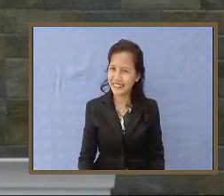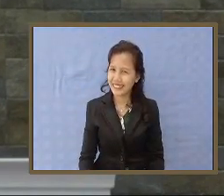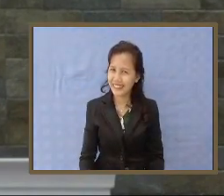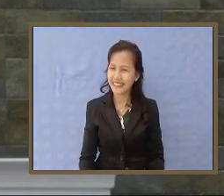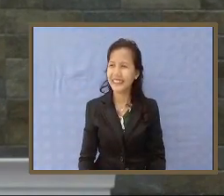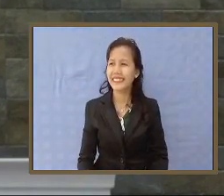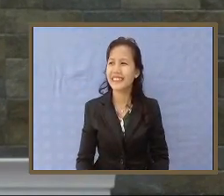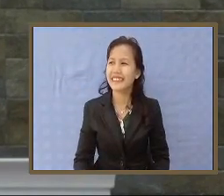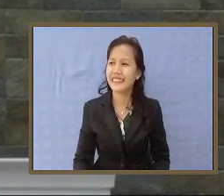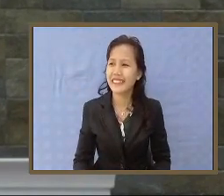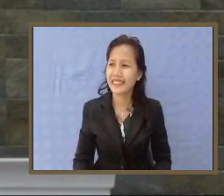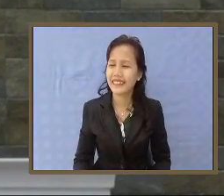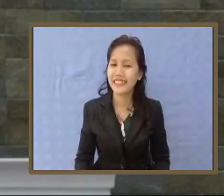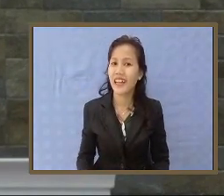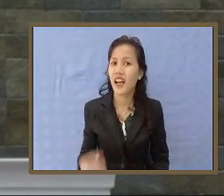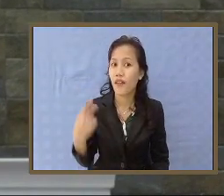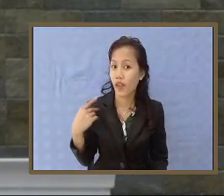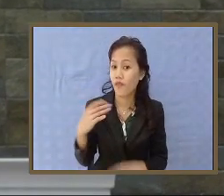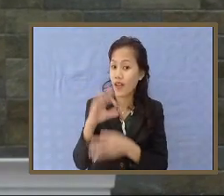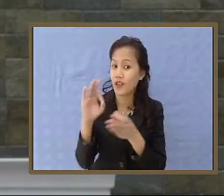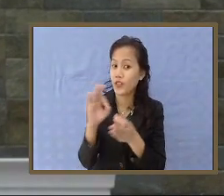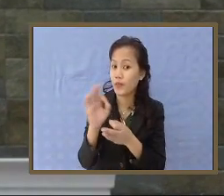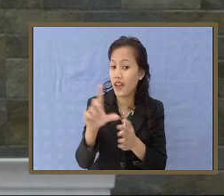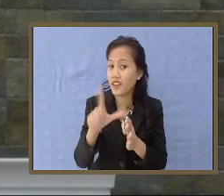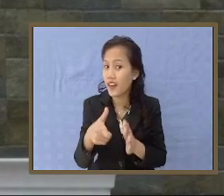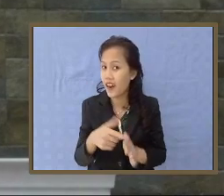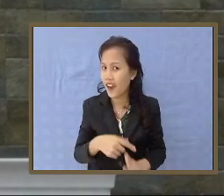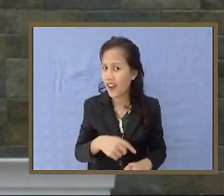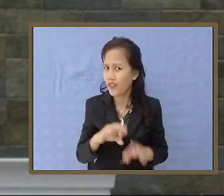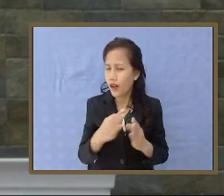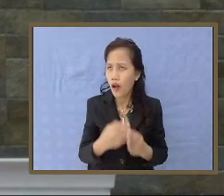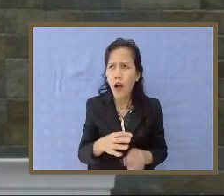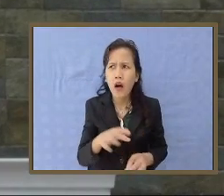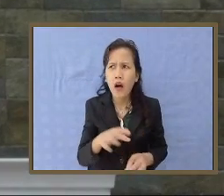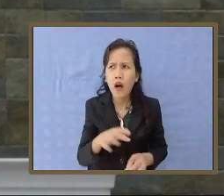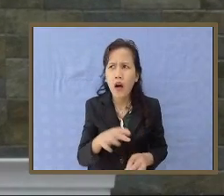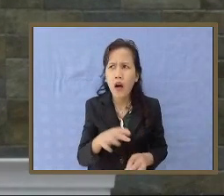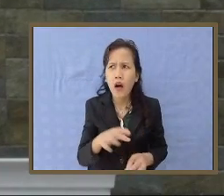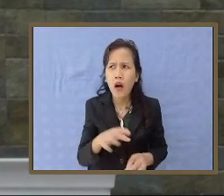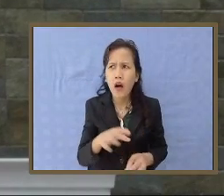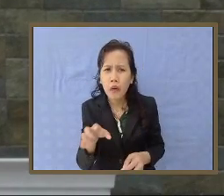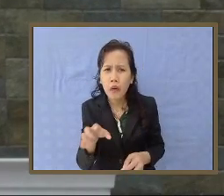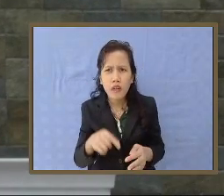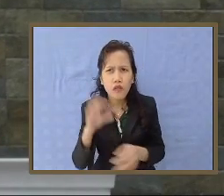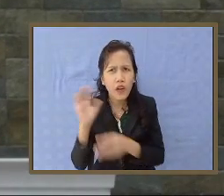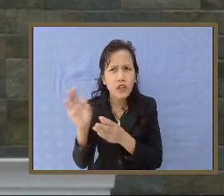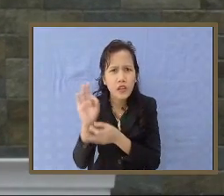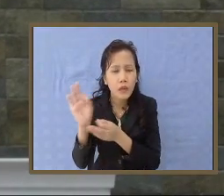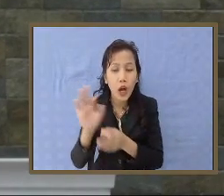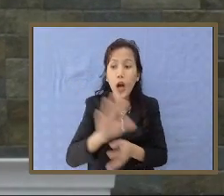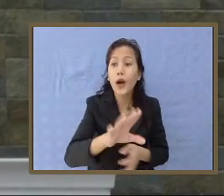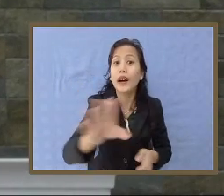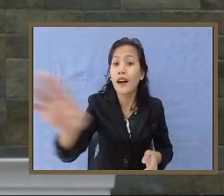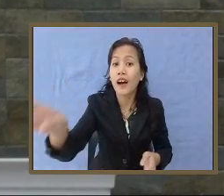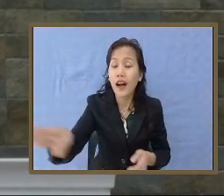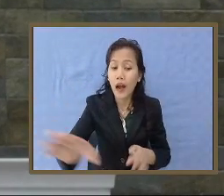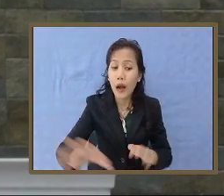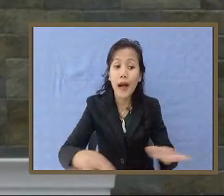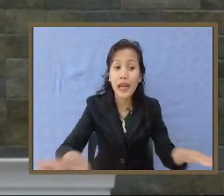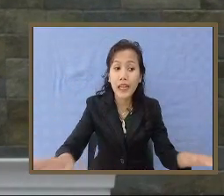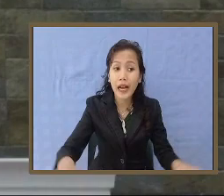May fellowship time mamaya. Ha? Ano fellowship natin? Tayo mga anak, may fellowship tayo